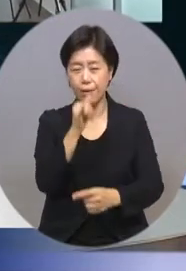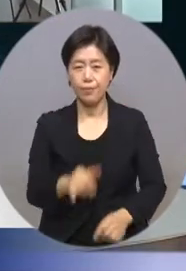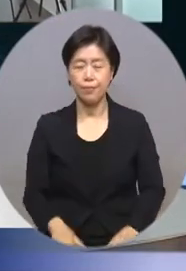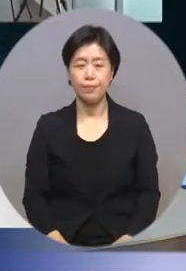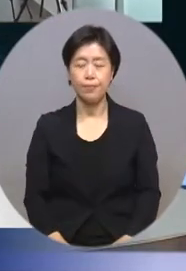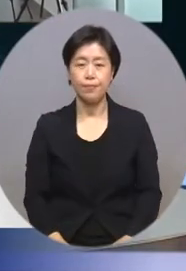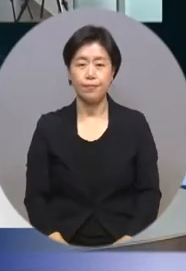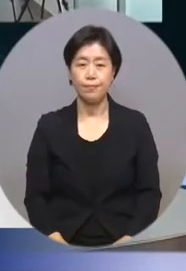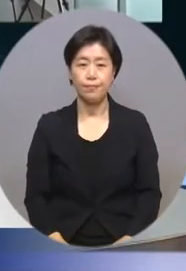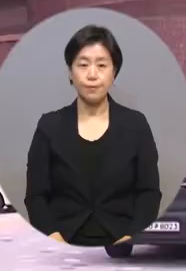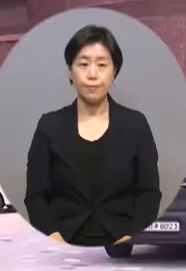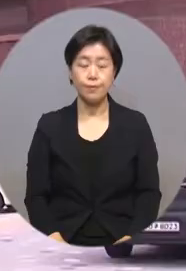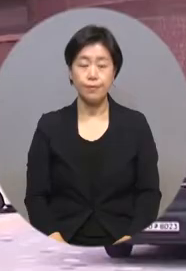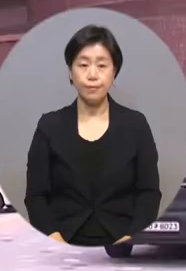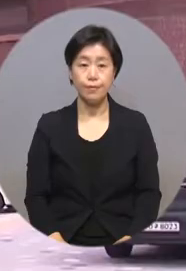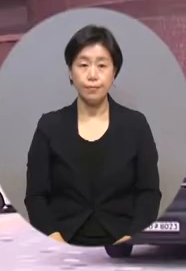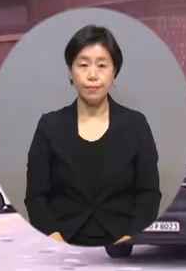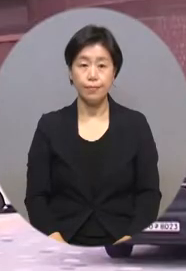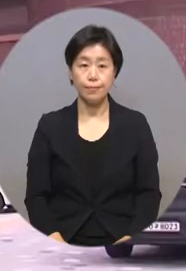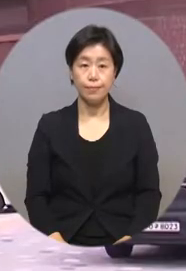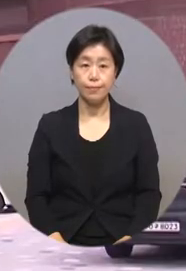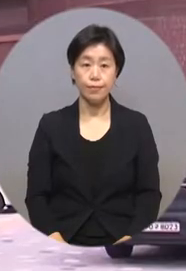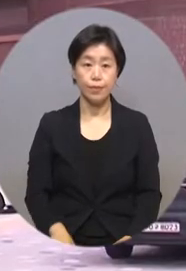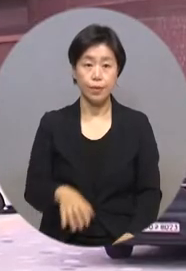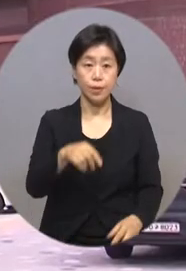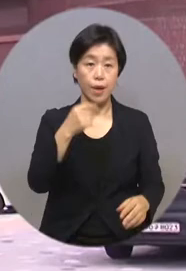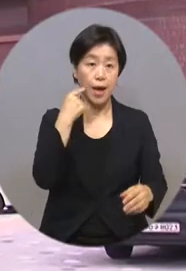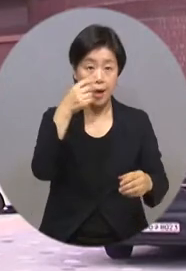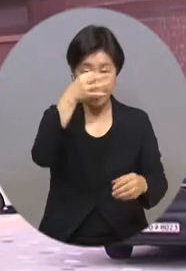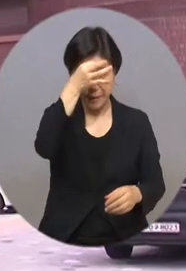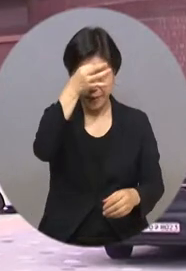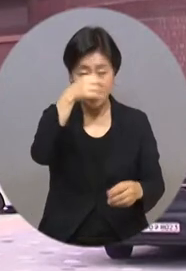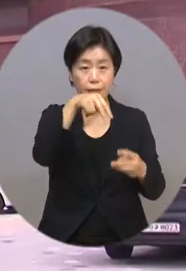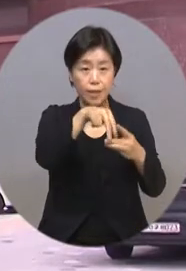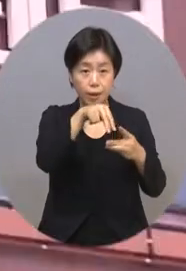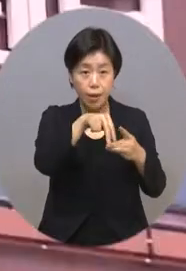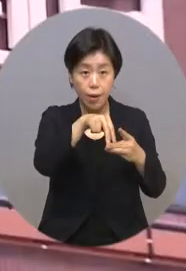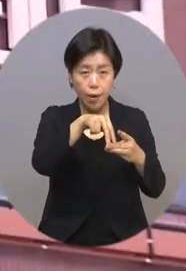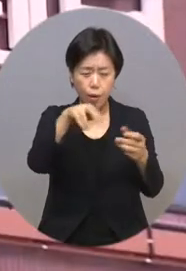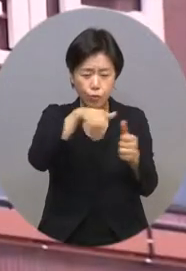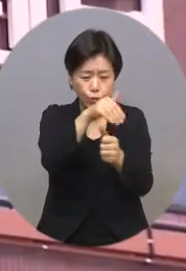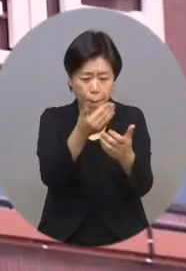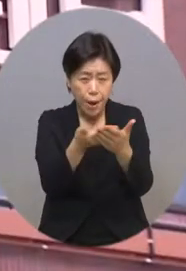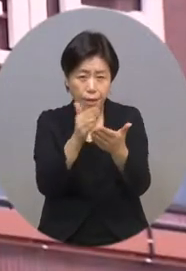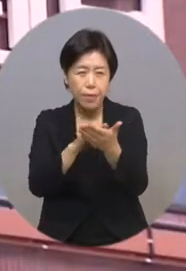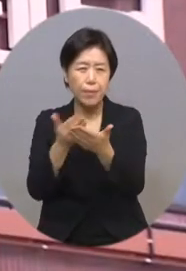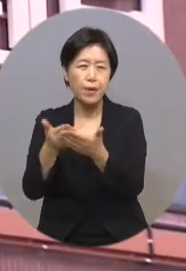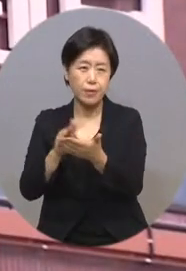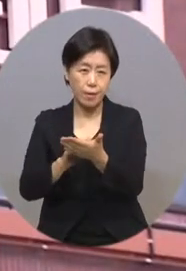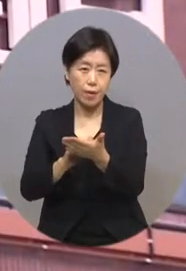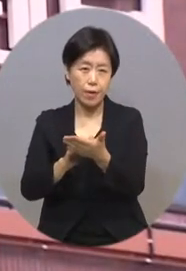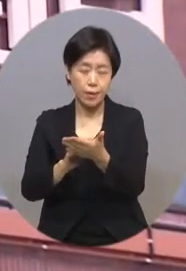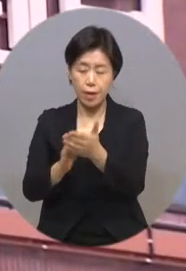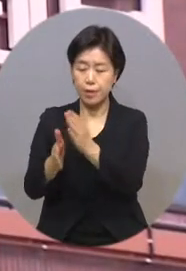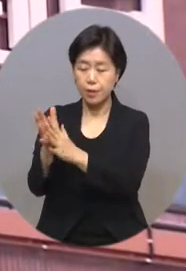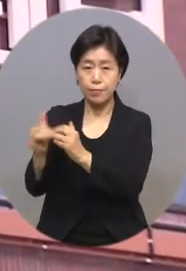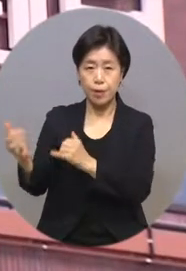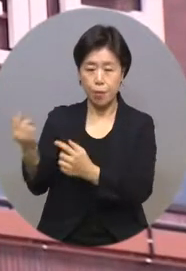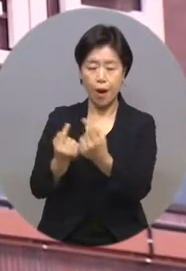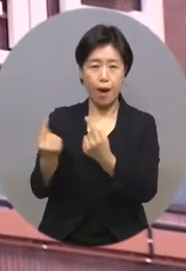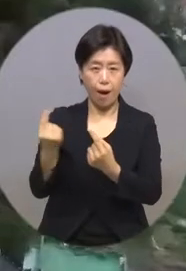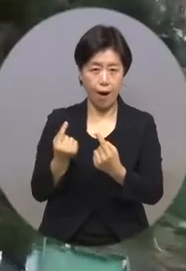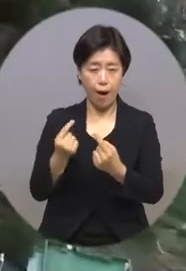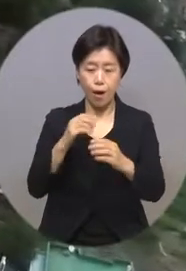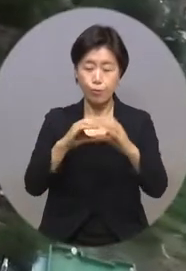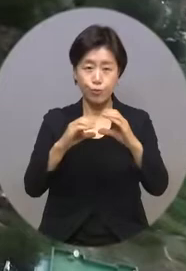기자입니다. 남원 아트센터가 경관 개선 사업을 통해 지역 주민의 커뮤니티 공간으로 새롭게